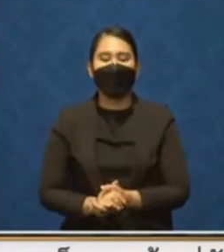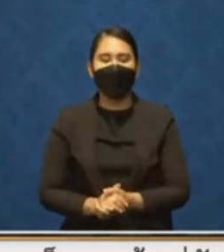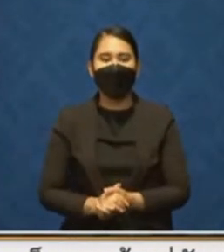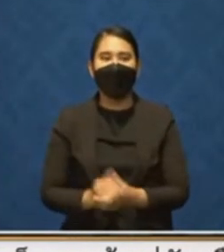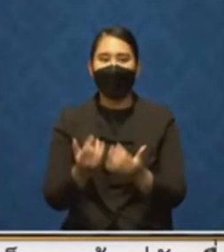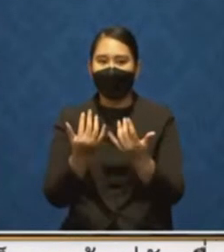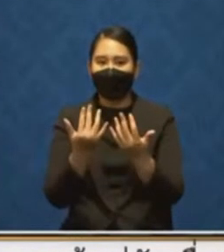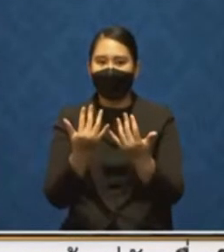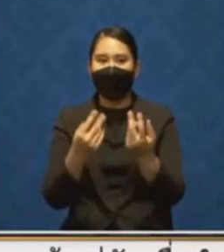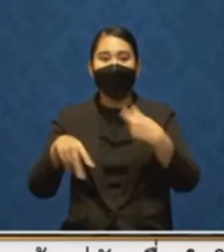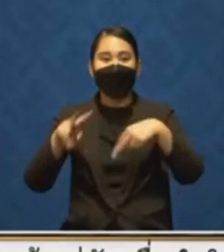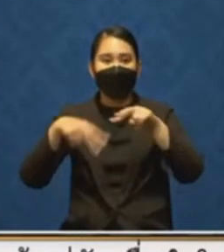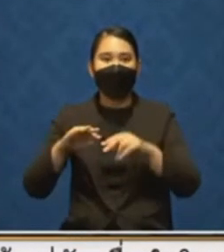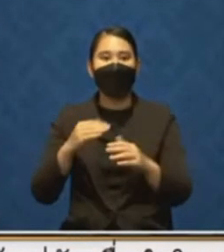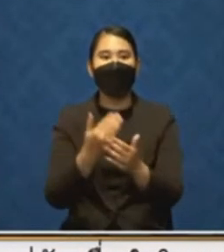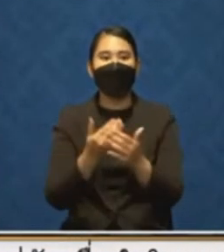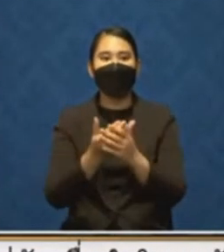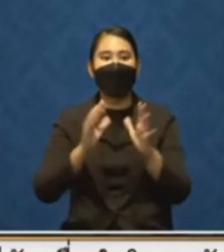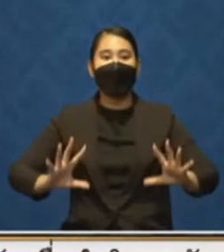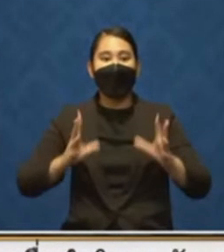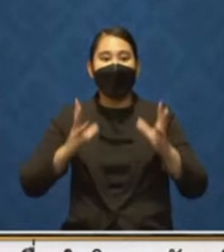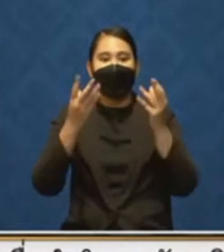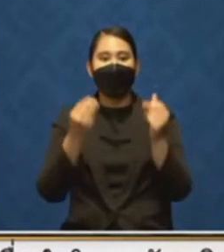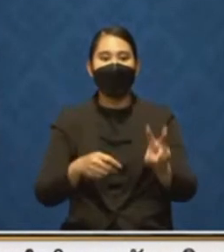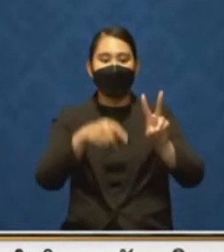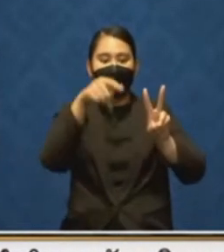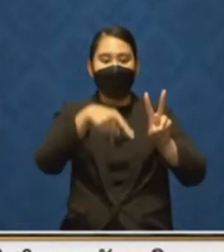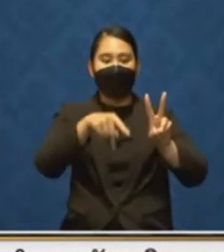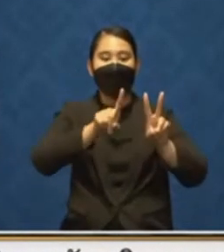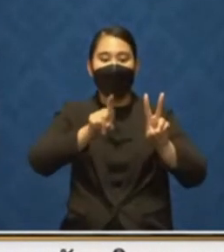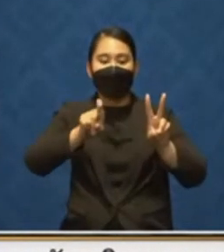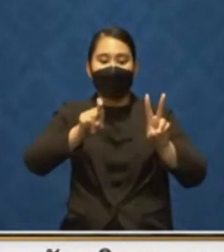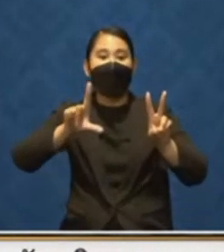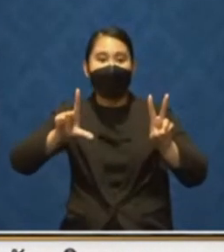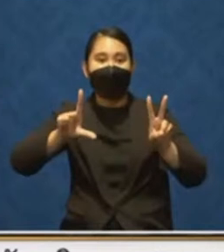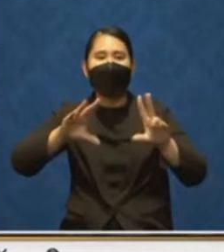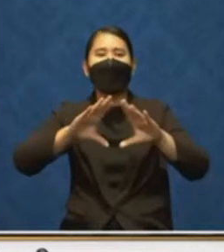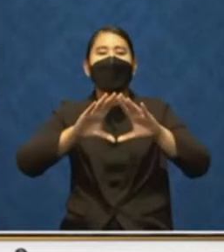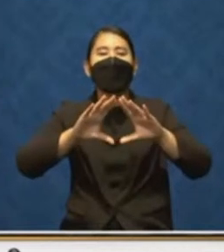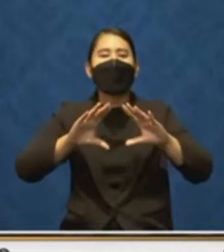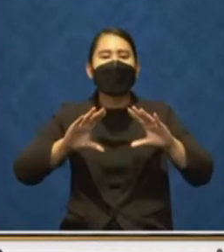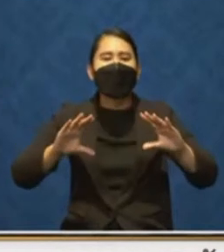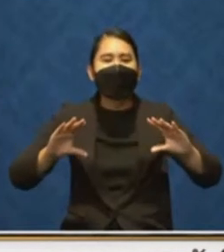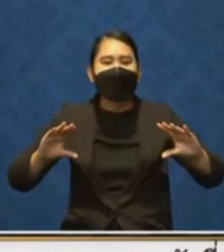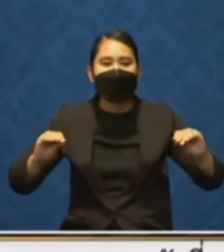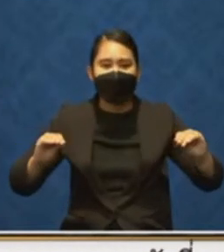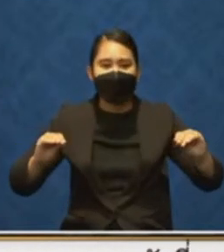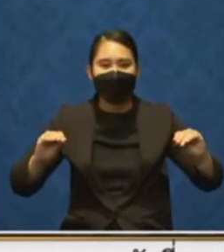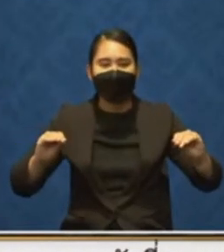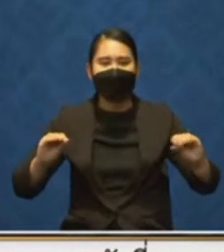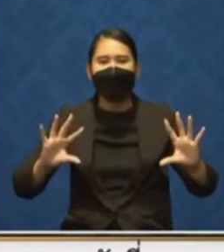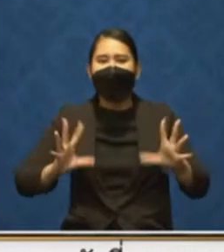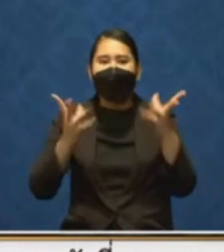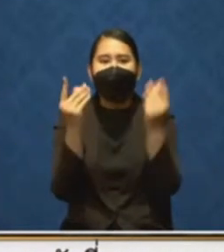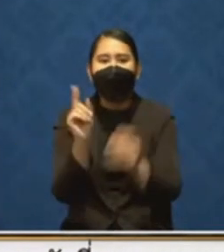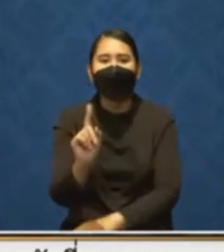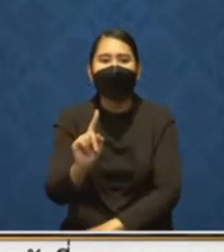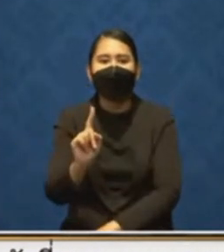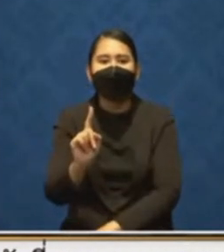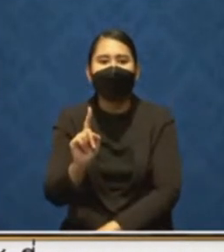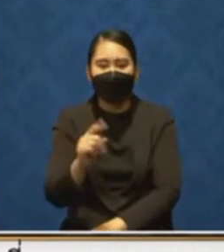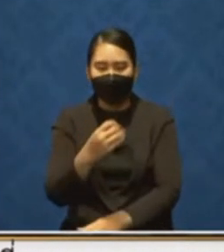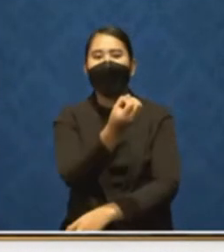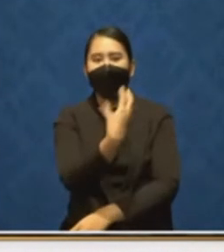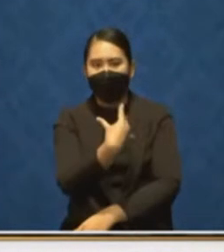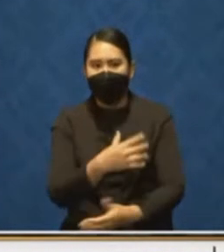หายไป 2000 100ล้านบาทครับเงียบสงัดใช้ไหนฮะฉันช่วยบอก